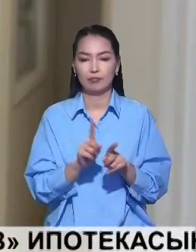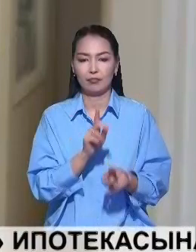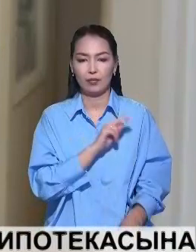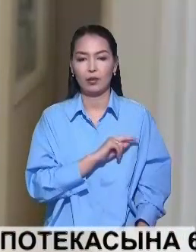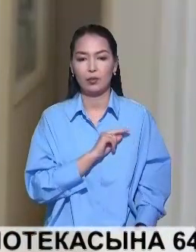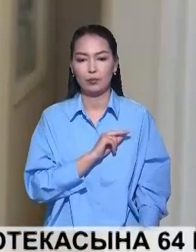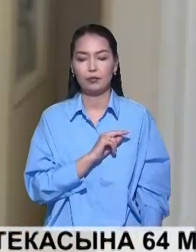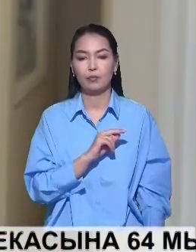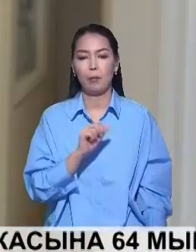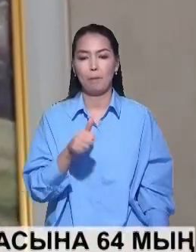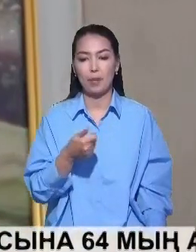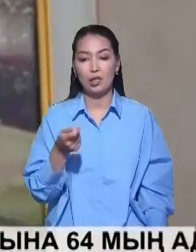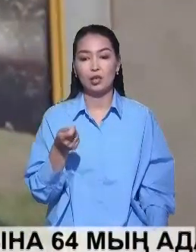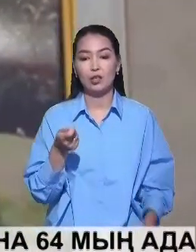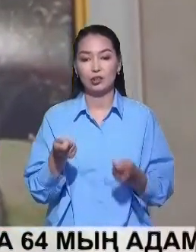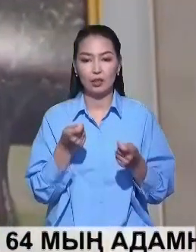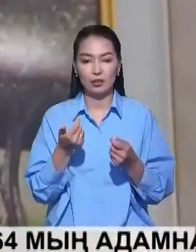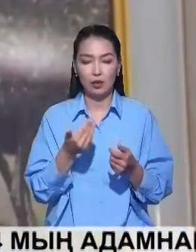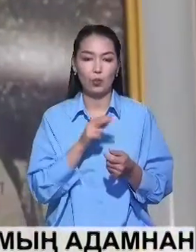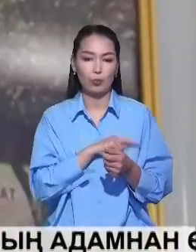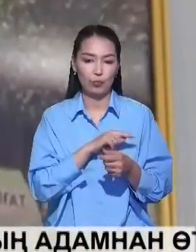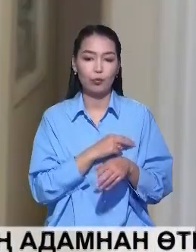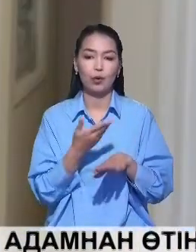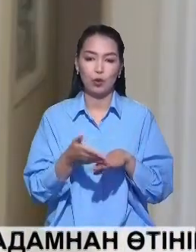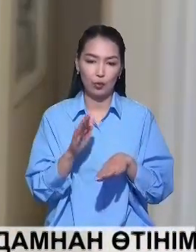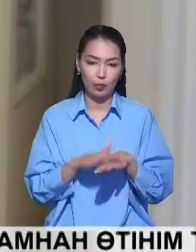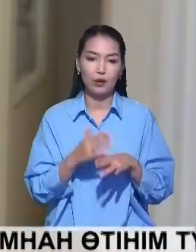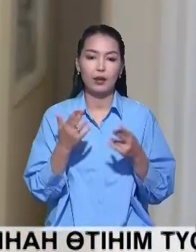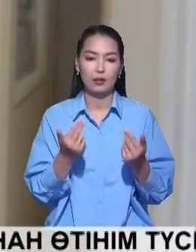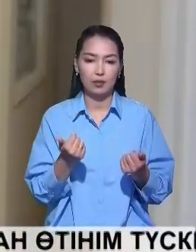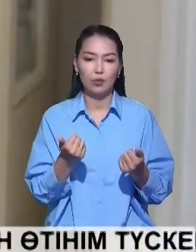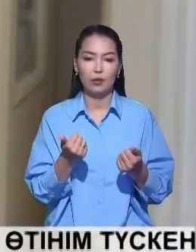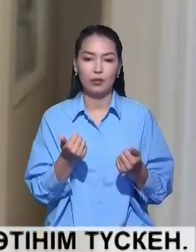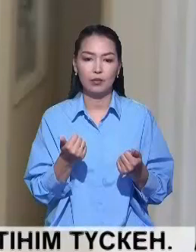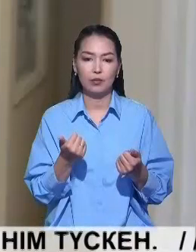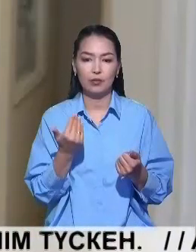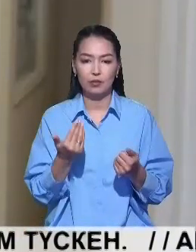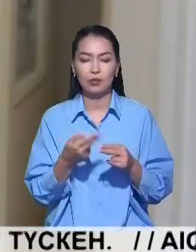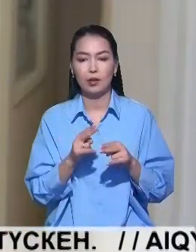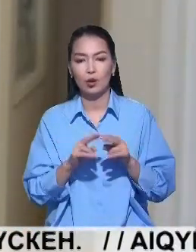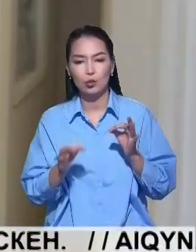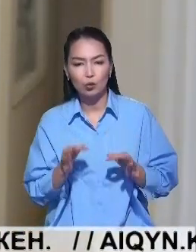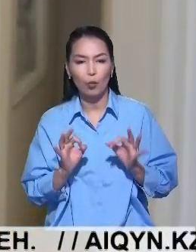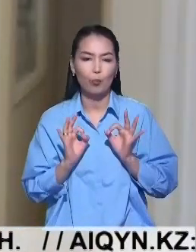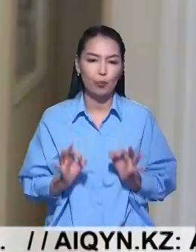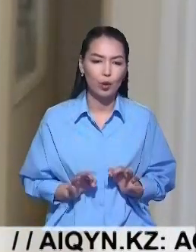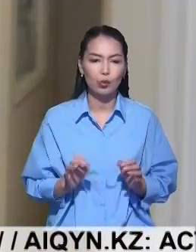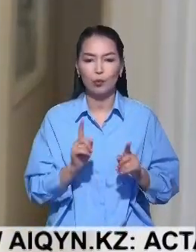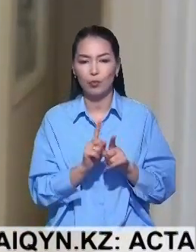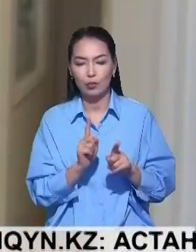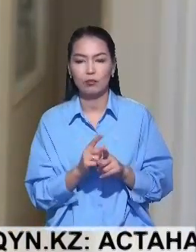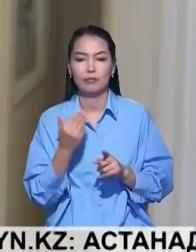жаңағы басшыларынан жұмысқа алғыр жіберген қылмыстық істері соттан, прокуратурадан жаңағыдай кейін